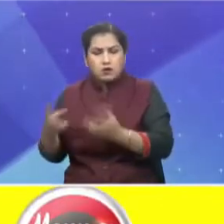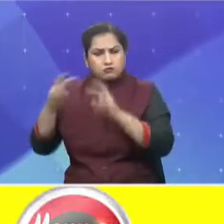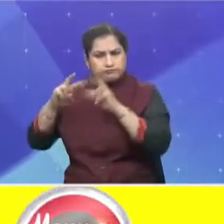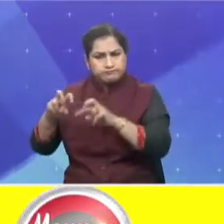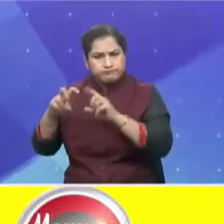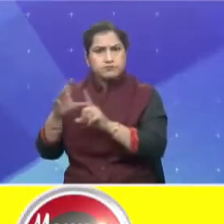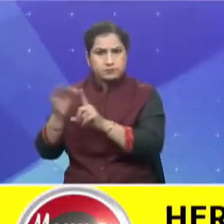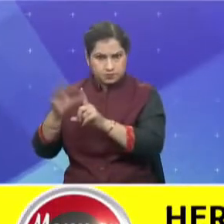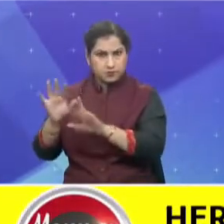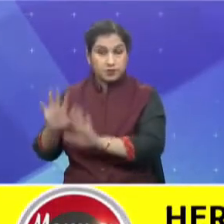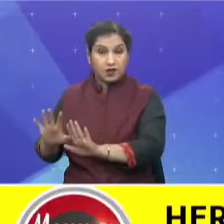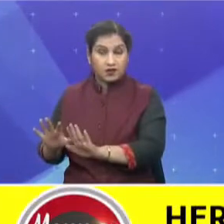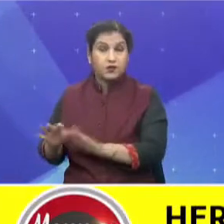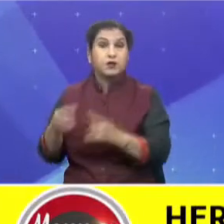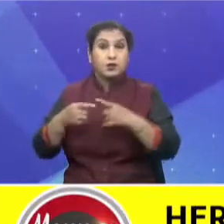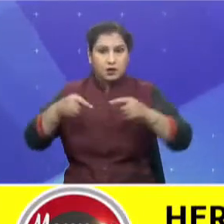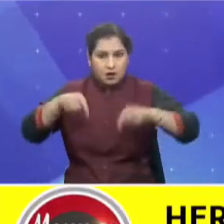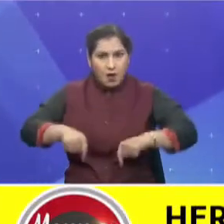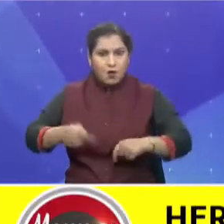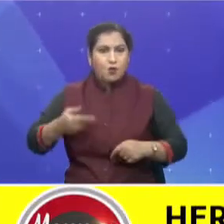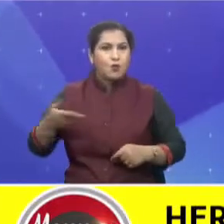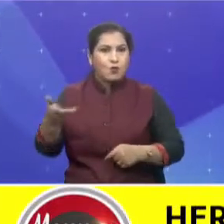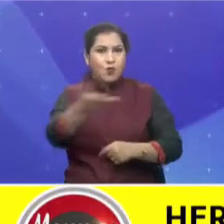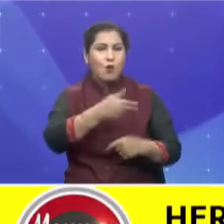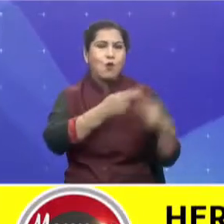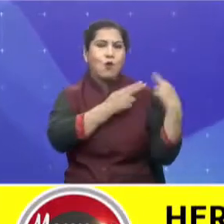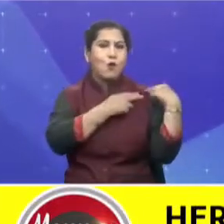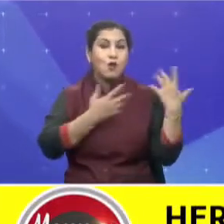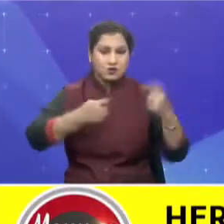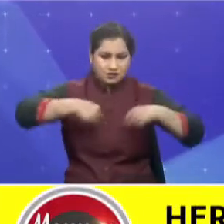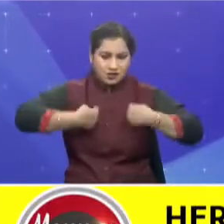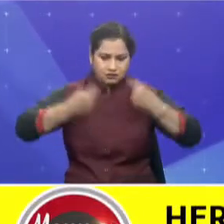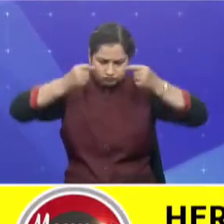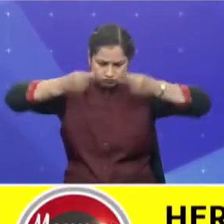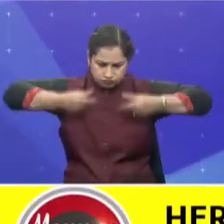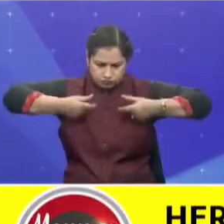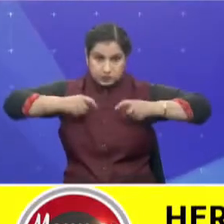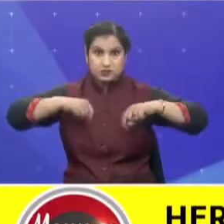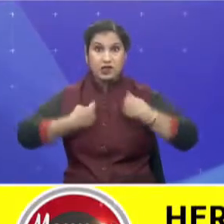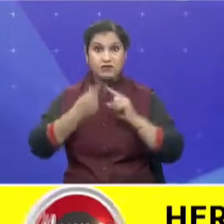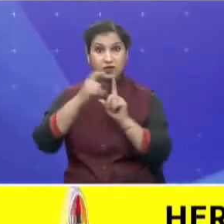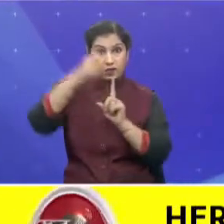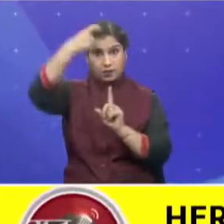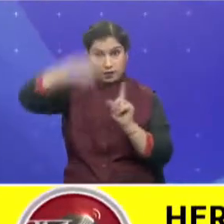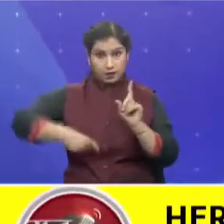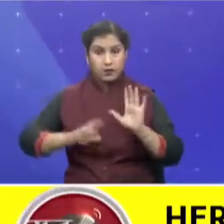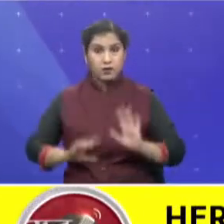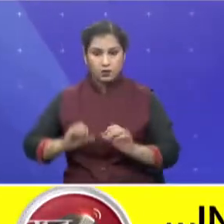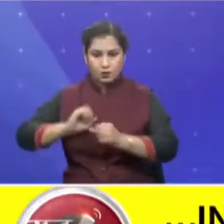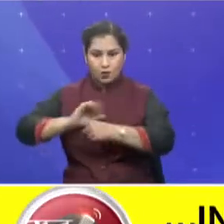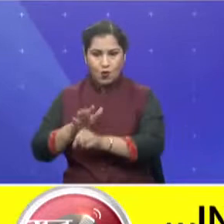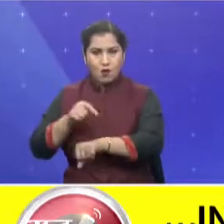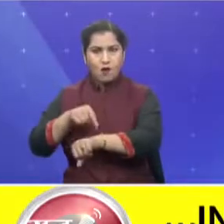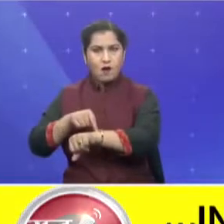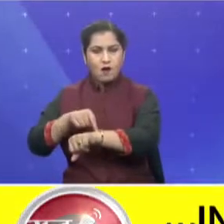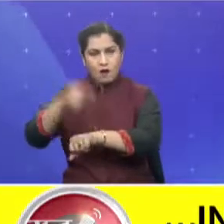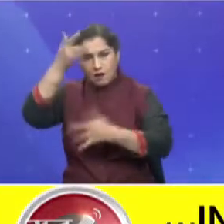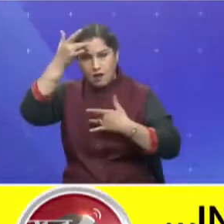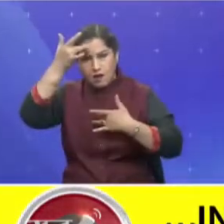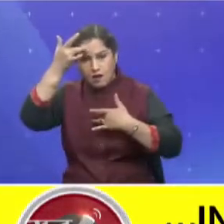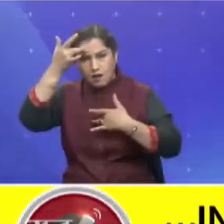है। ऐसे में स्वयं की सजगता, स्वयं का अनुशासन कोरोना के इस वेरिएंट के